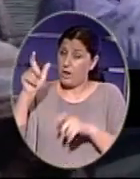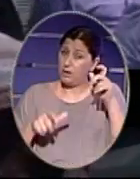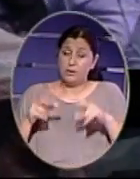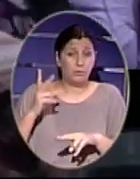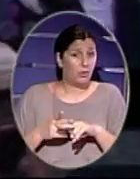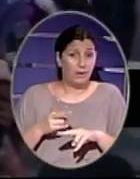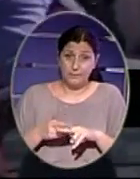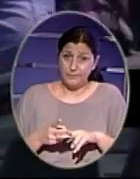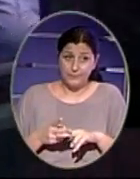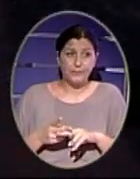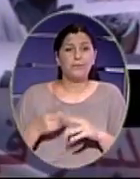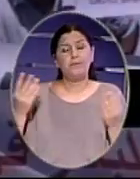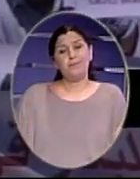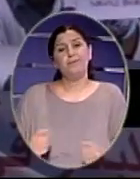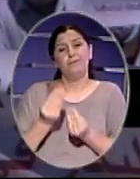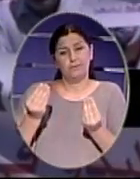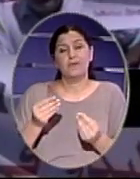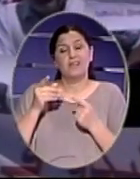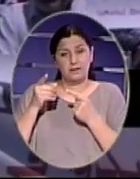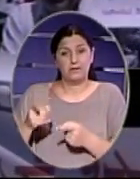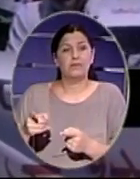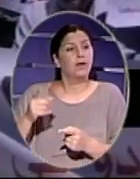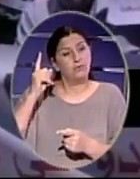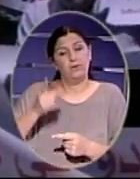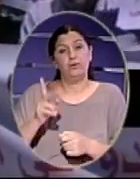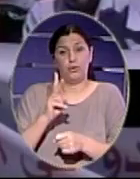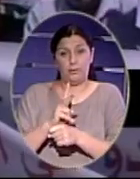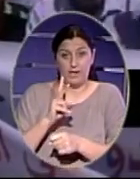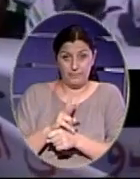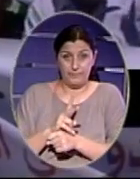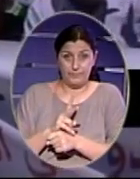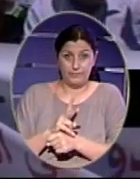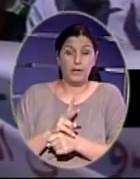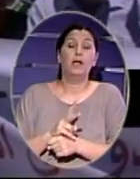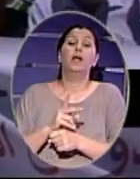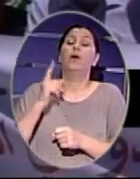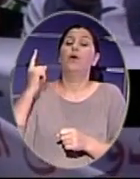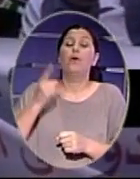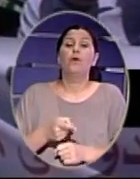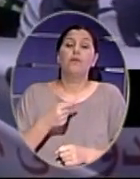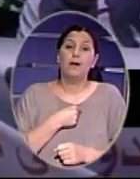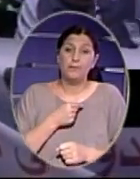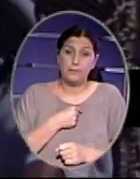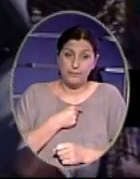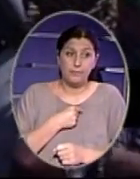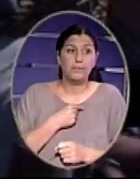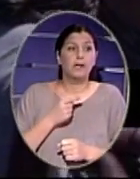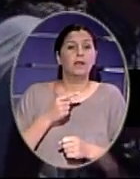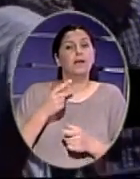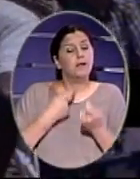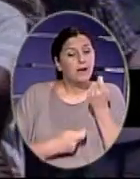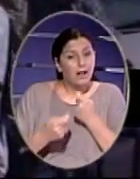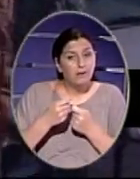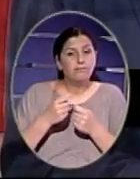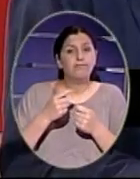מחלות, הדברים האלו מחייבים משנה זהירות ומצריכים אותנו לחלקל